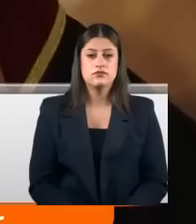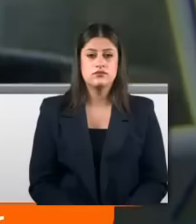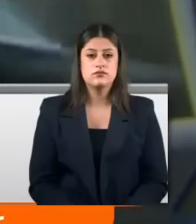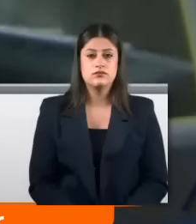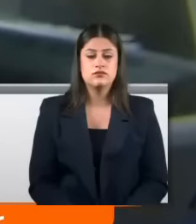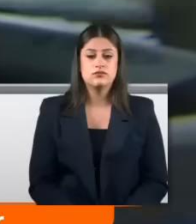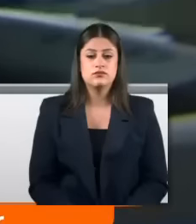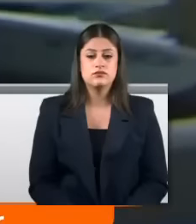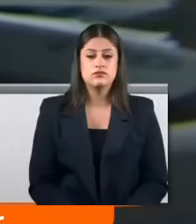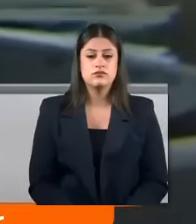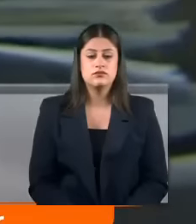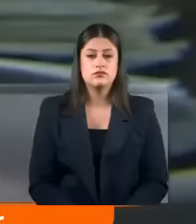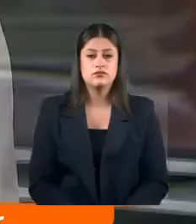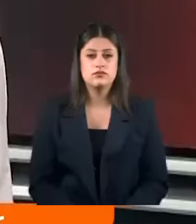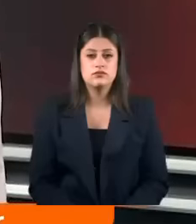mahkemeler oluyor.